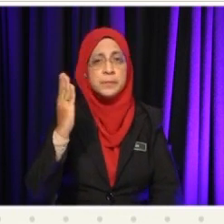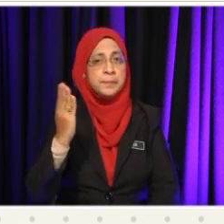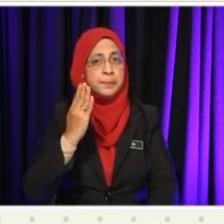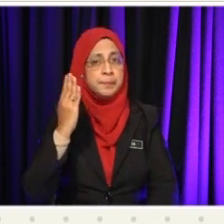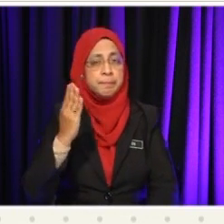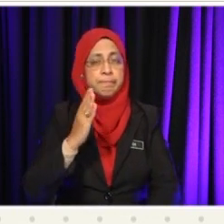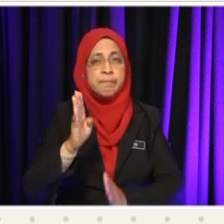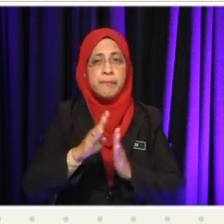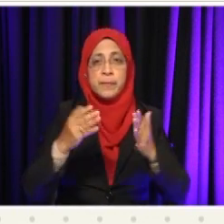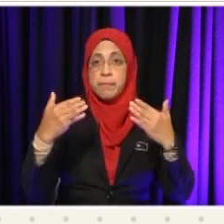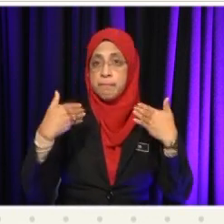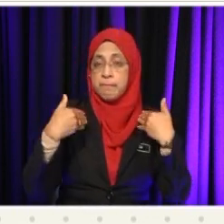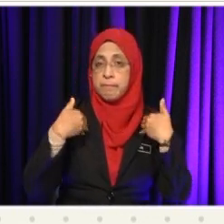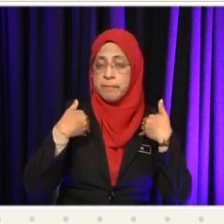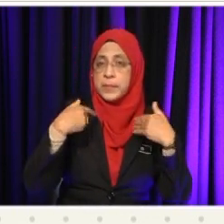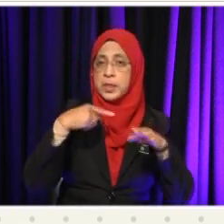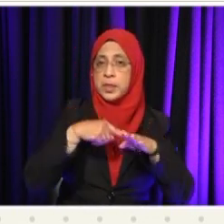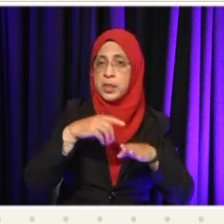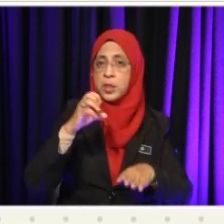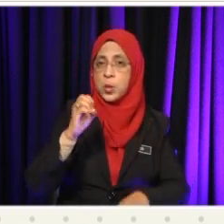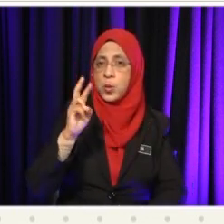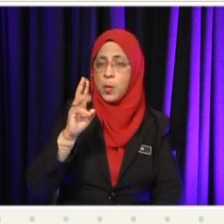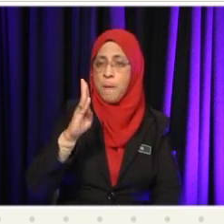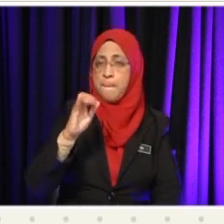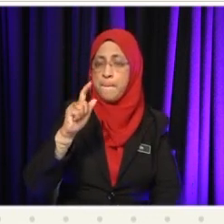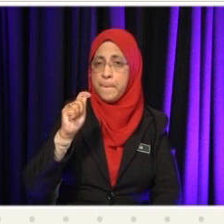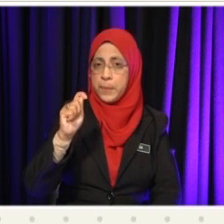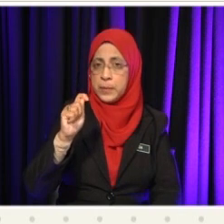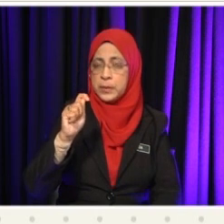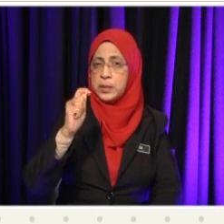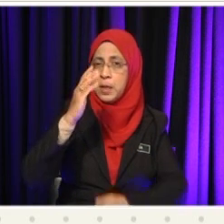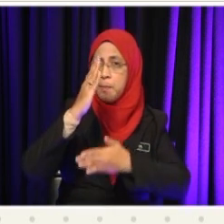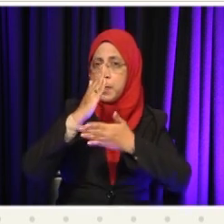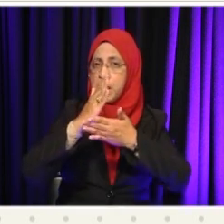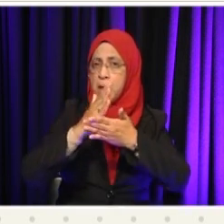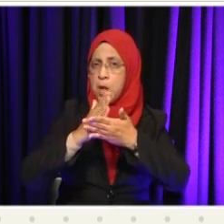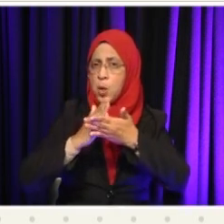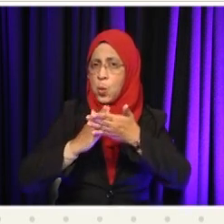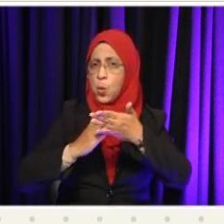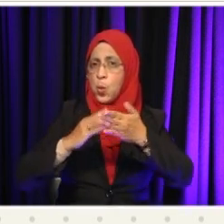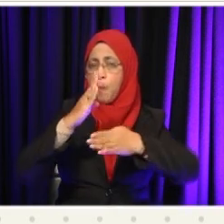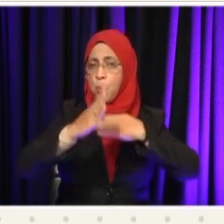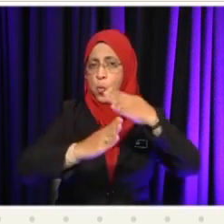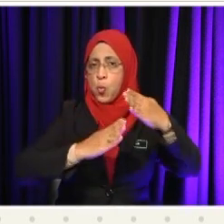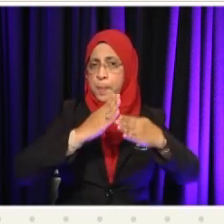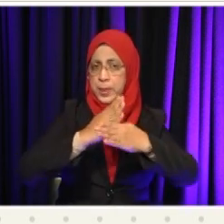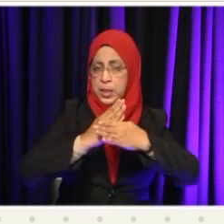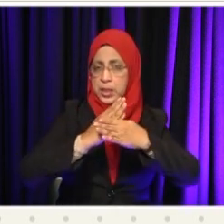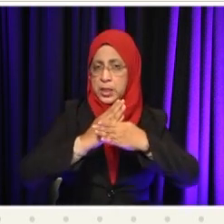berada di orbit yang saya Sebutkan juga tadi yaitu separuh segera bumi dan